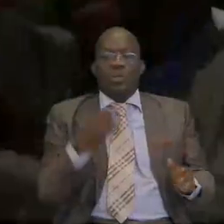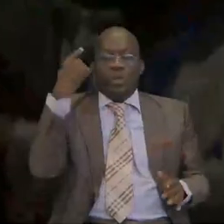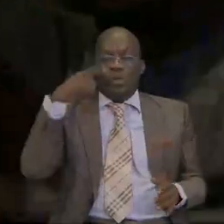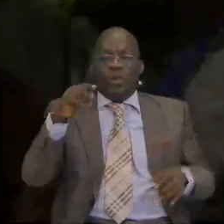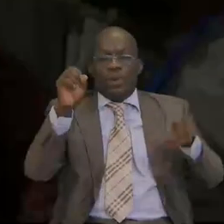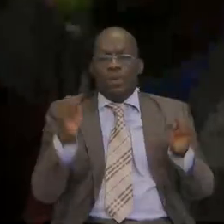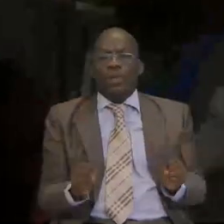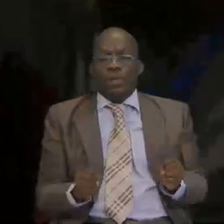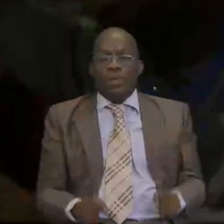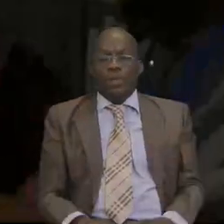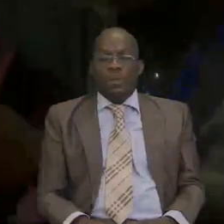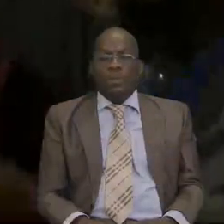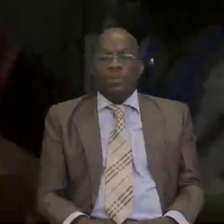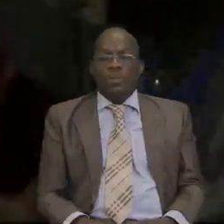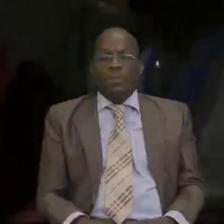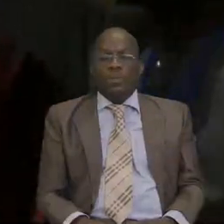Préparation pour la puissance.